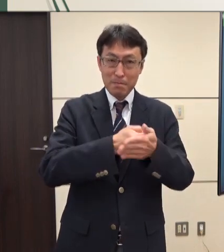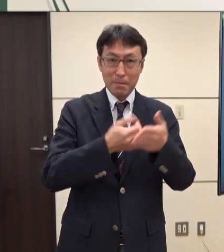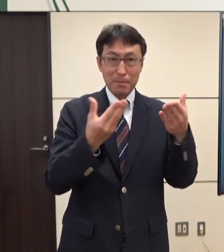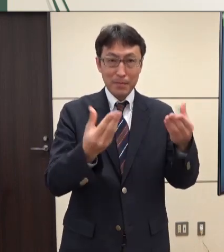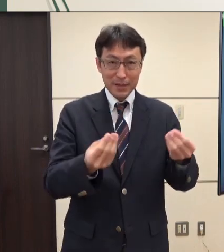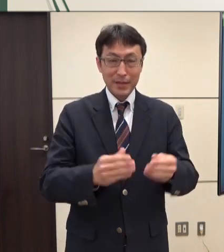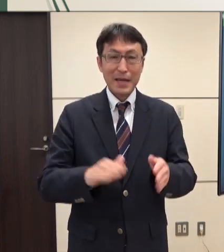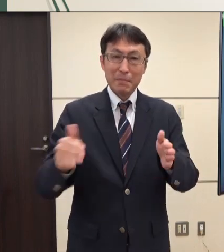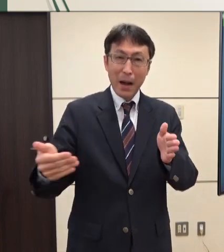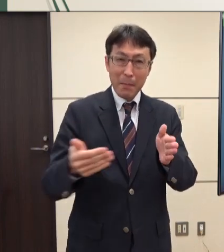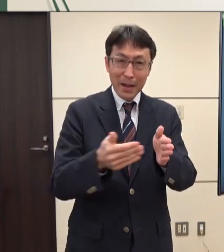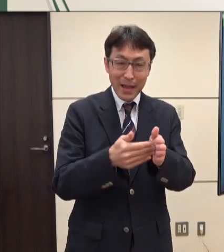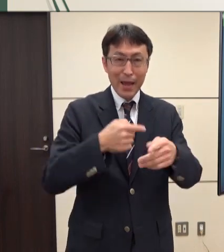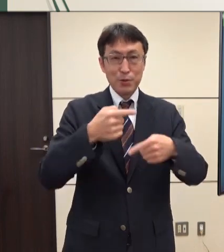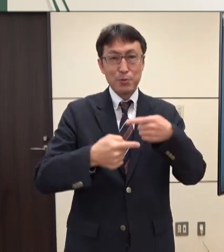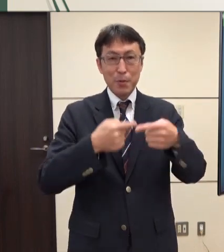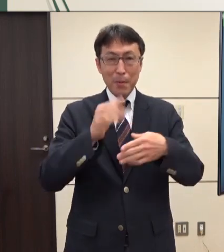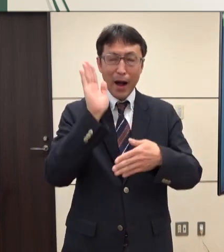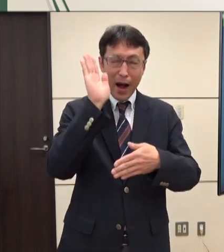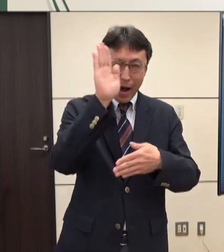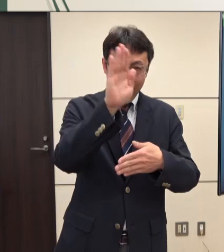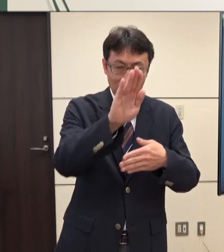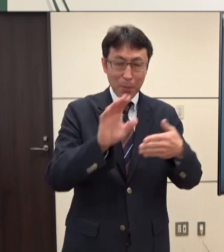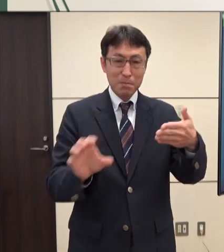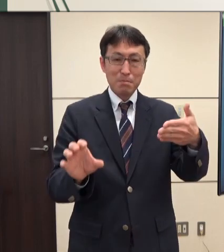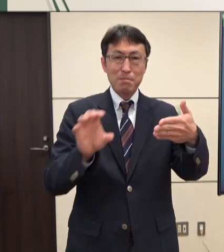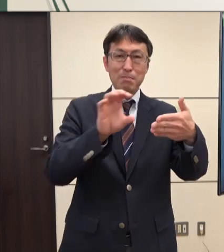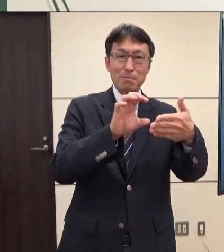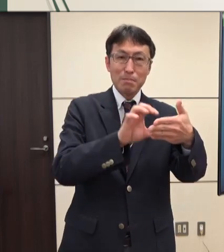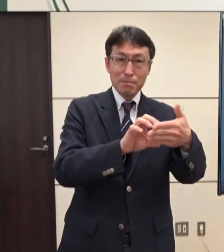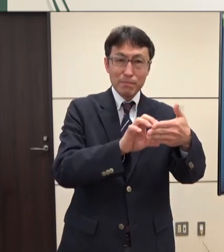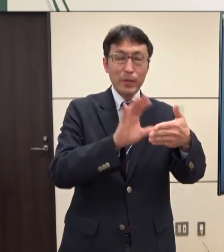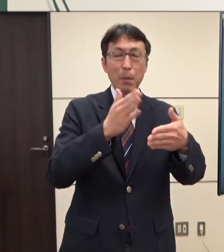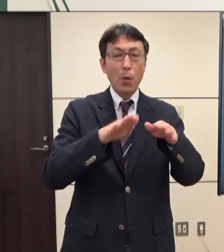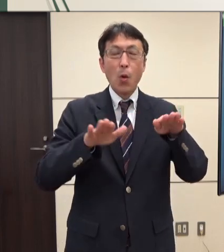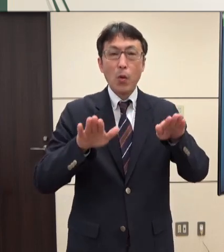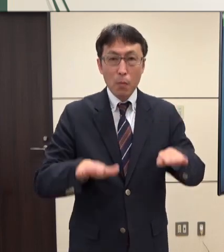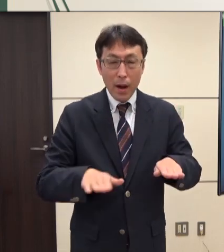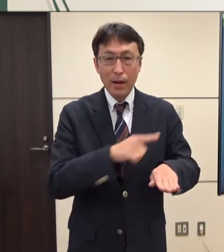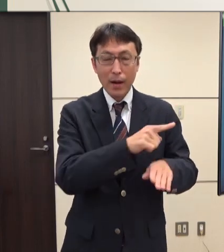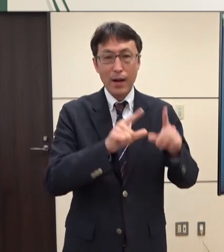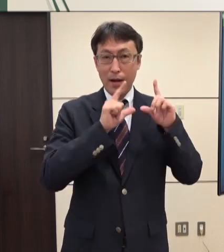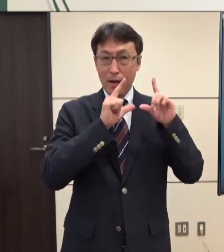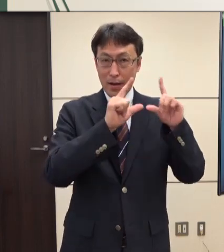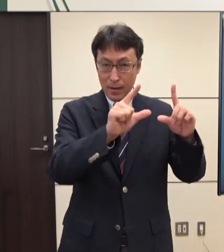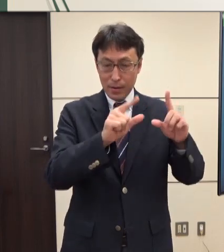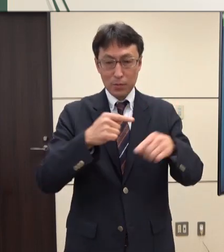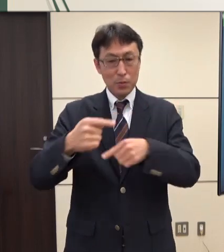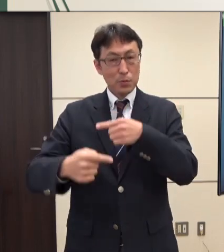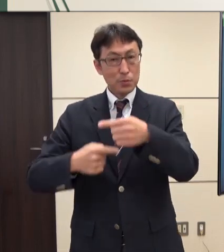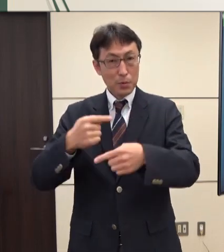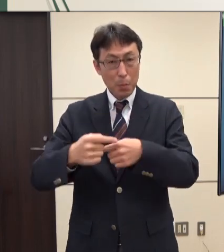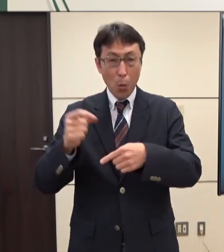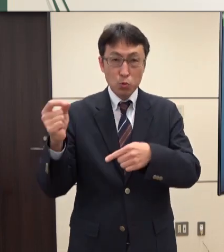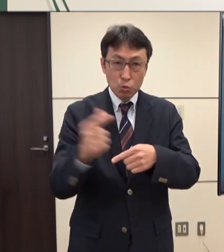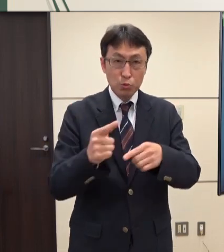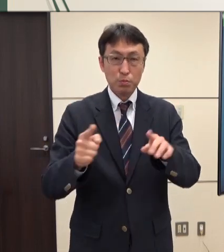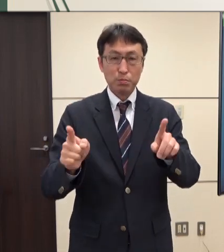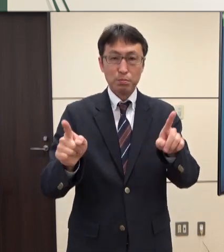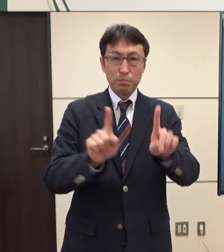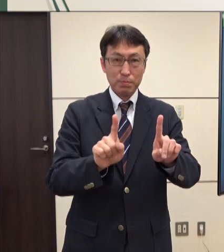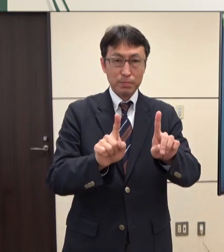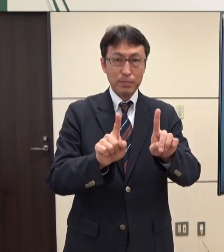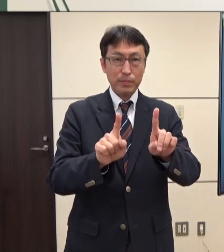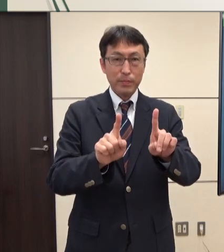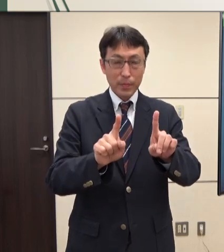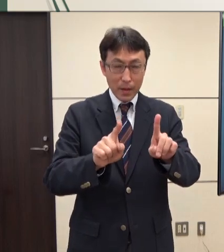方は時間を置いてホームページにアップしてましたけど、まあ、今回はリアルタイムでもそしてすぐにでも見れるよう